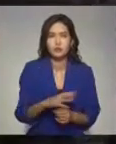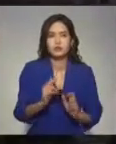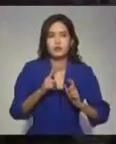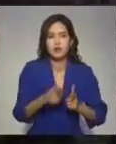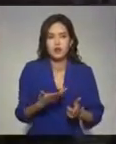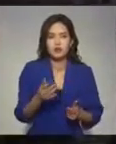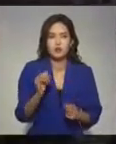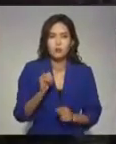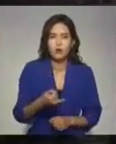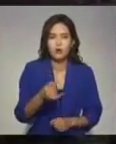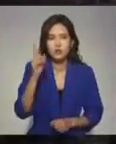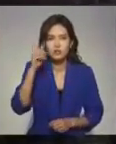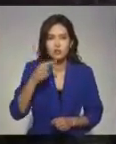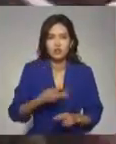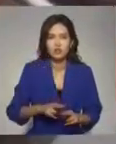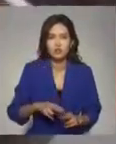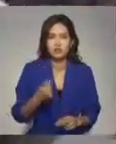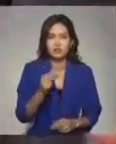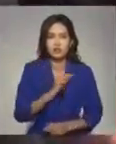плохо знают реалии в этих сферах.